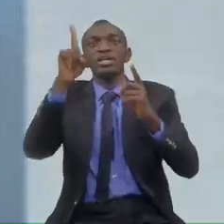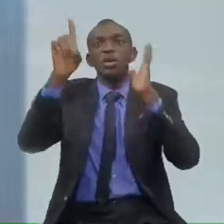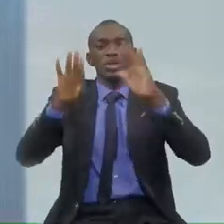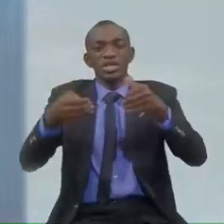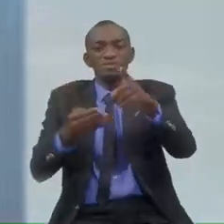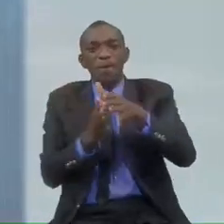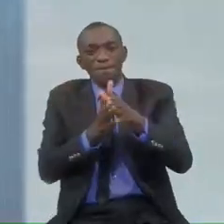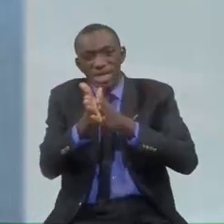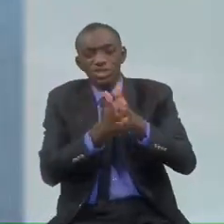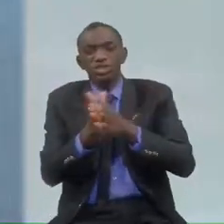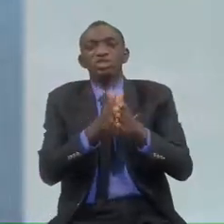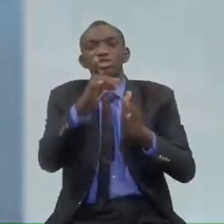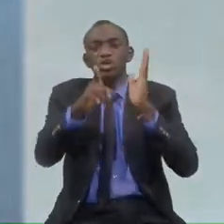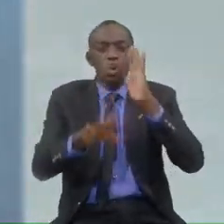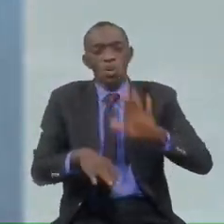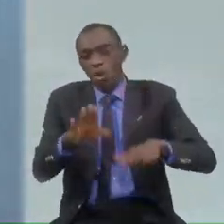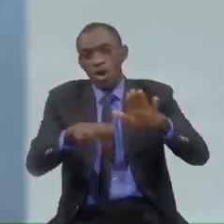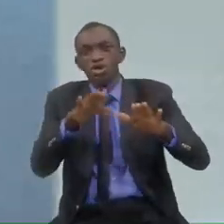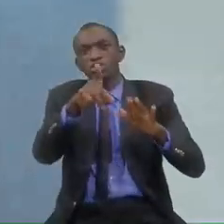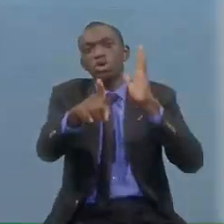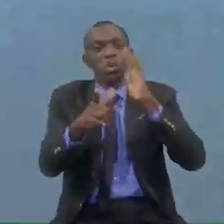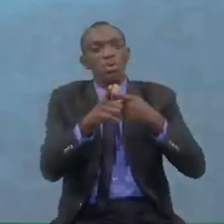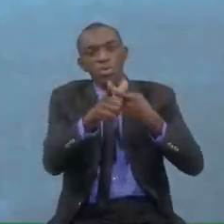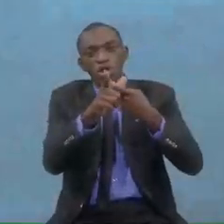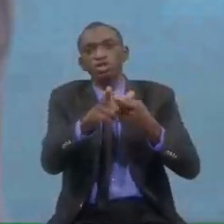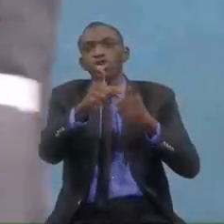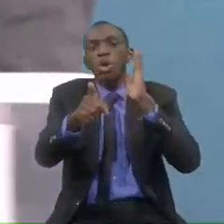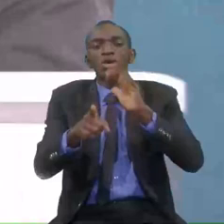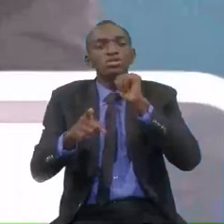la passion. Vous allez marcher, vous allez courir. Vous ne serez pas